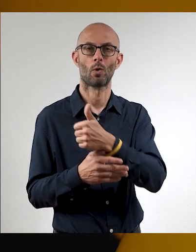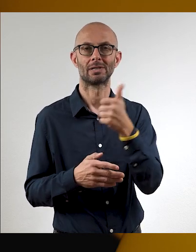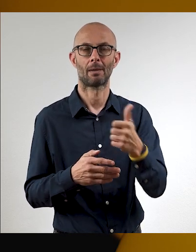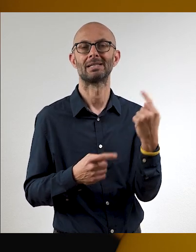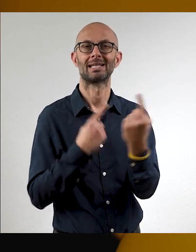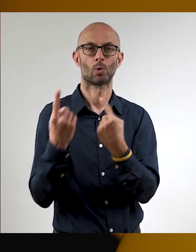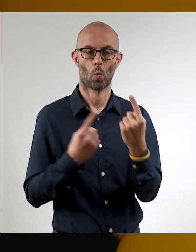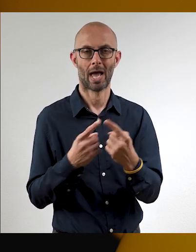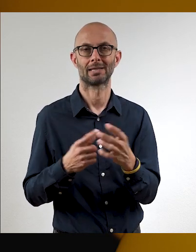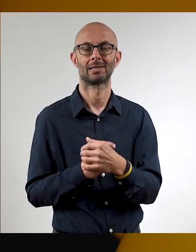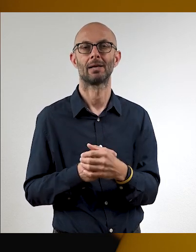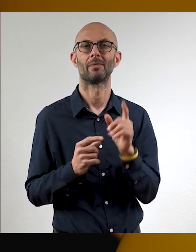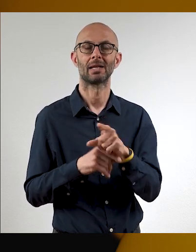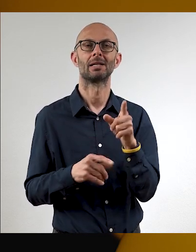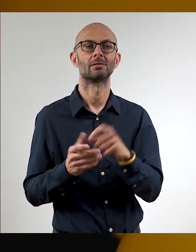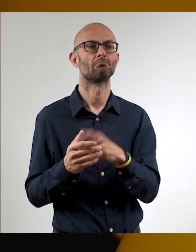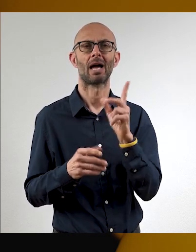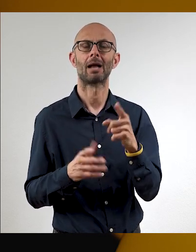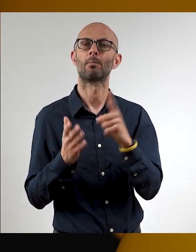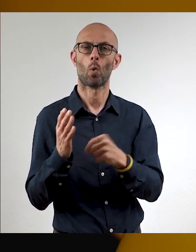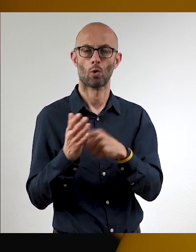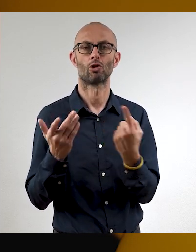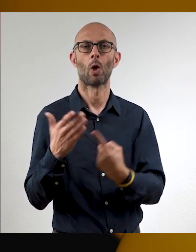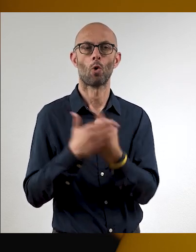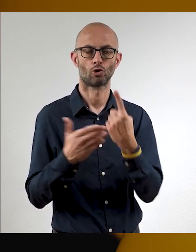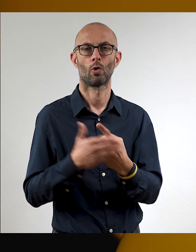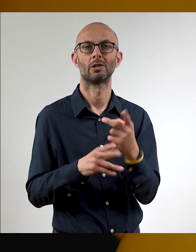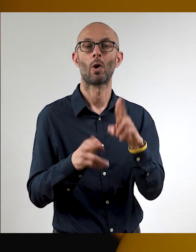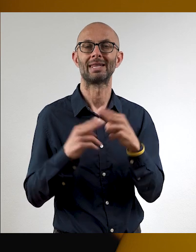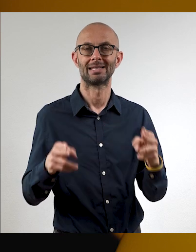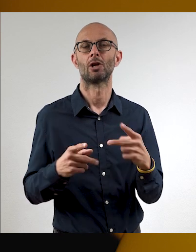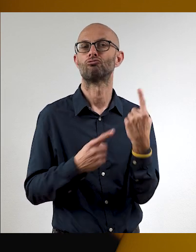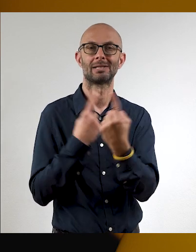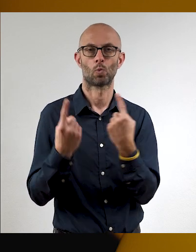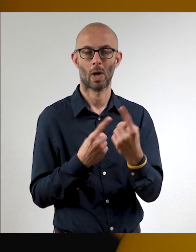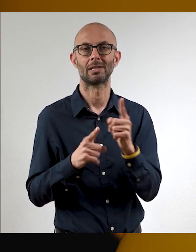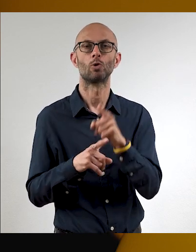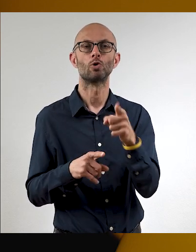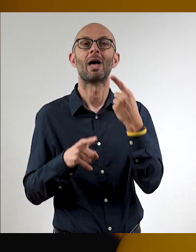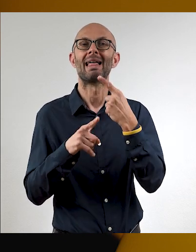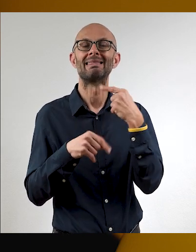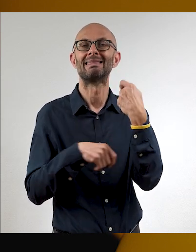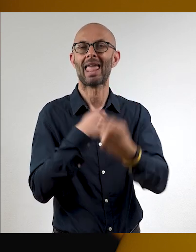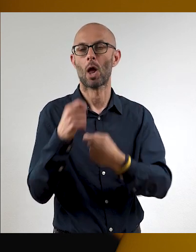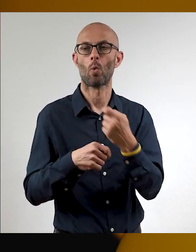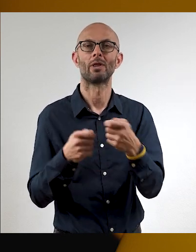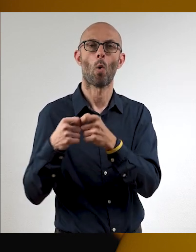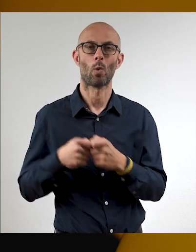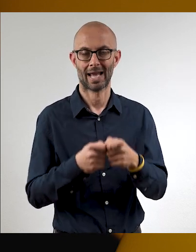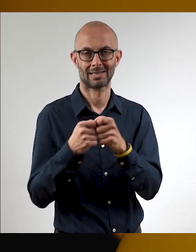posameznih situacij, kjer se kar pogosto lahko zgodijo kakšne nesrečne okoliščine in to so delovne